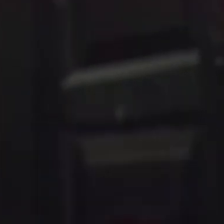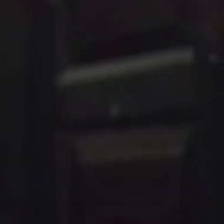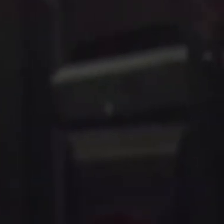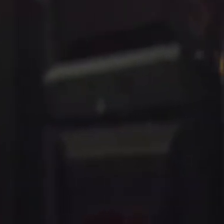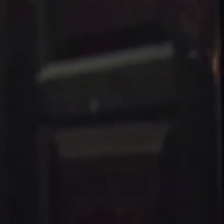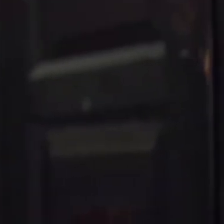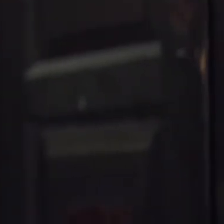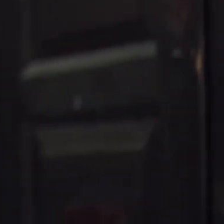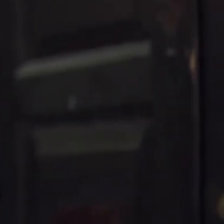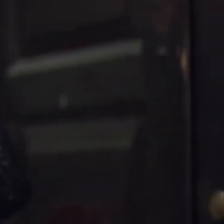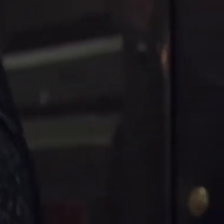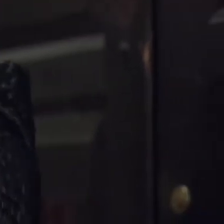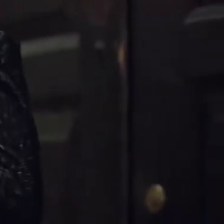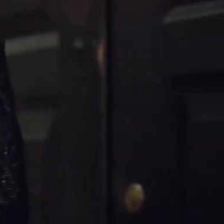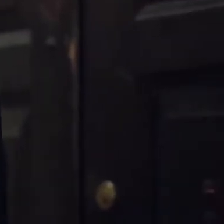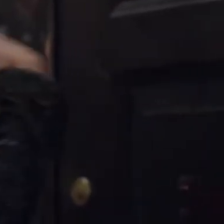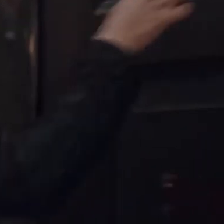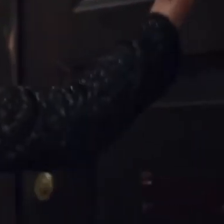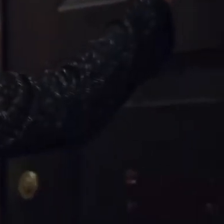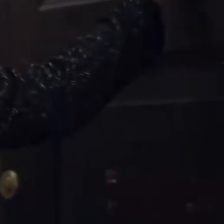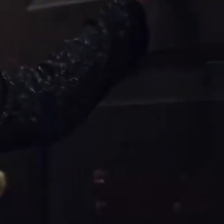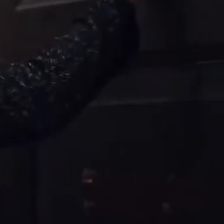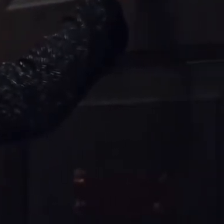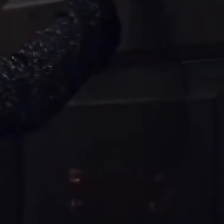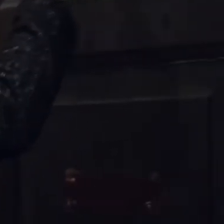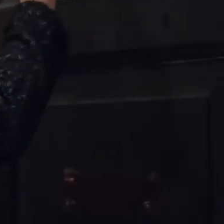Saçlarına çeki düzen verip kapıya yöneldi.